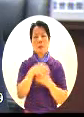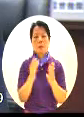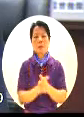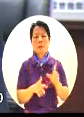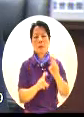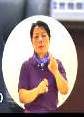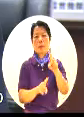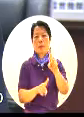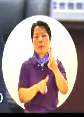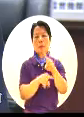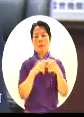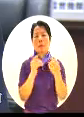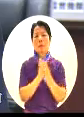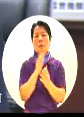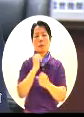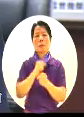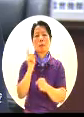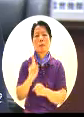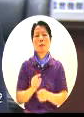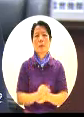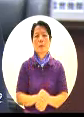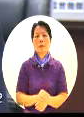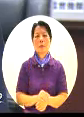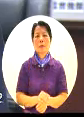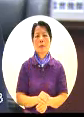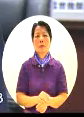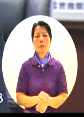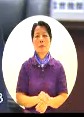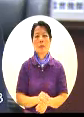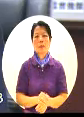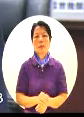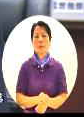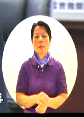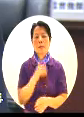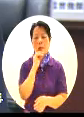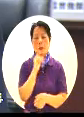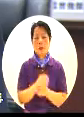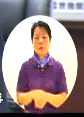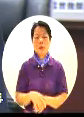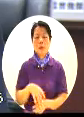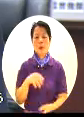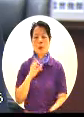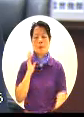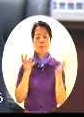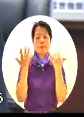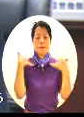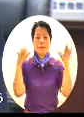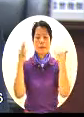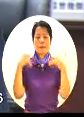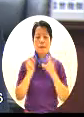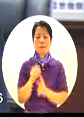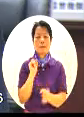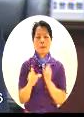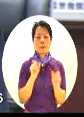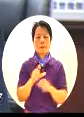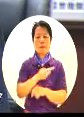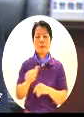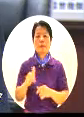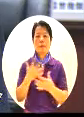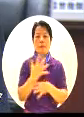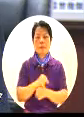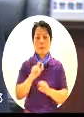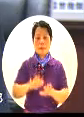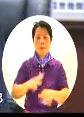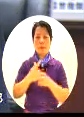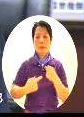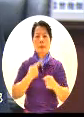哈作为一个什么狂欢的购物节了哈，狂欢的购物节哈。那今年呢